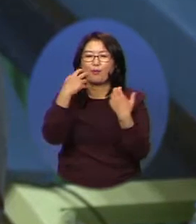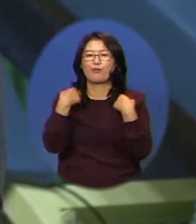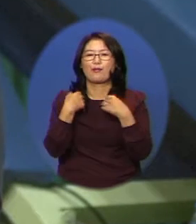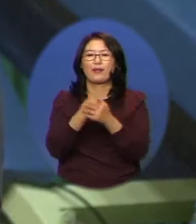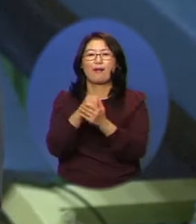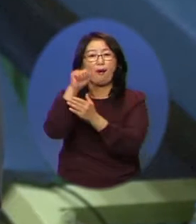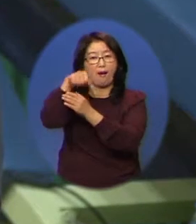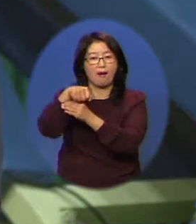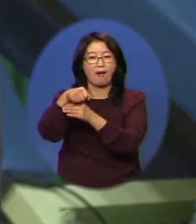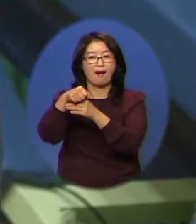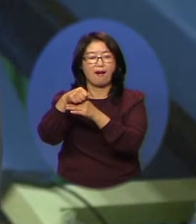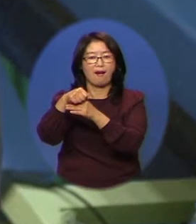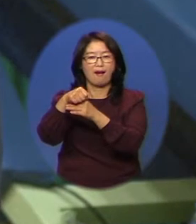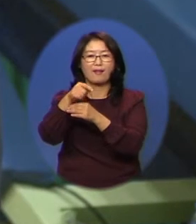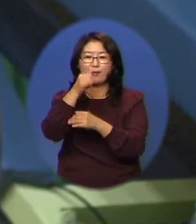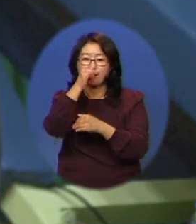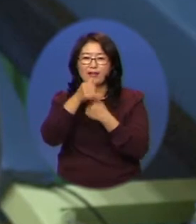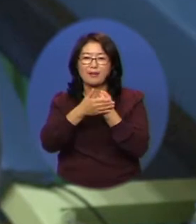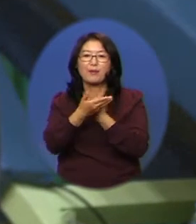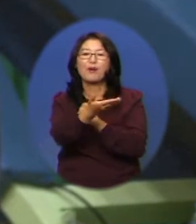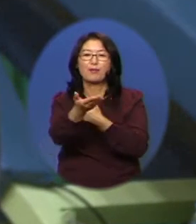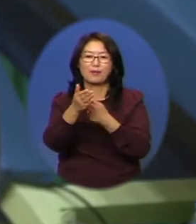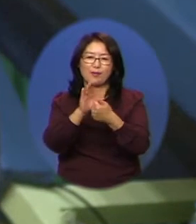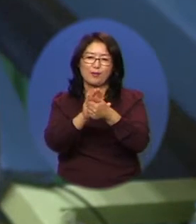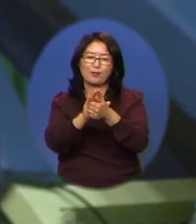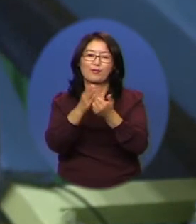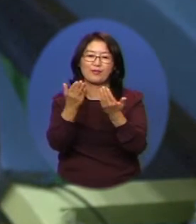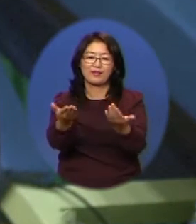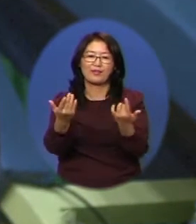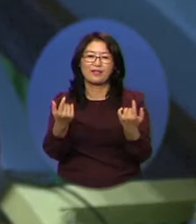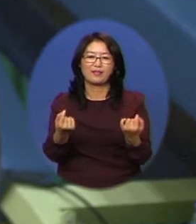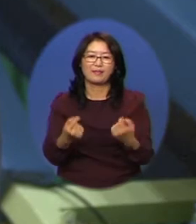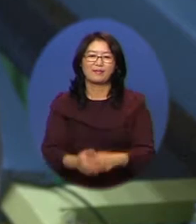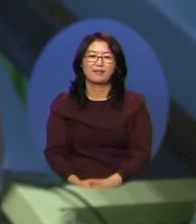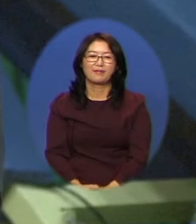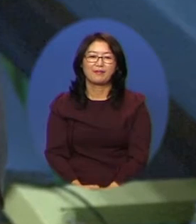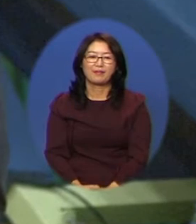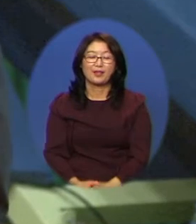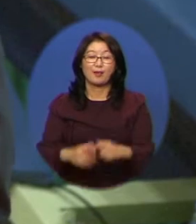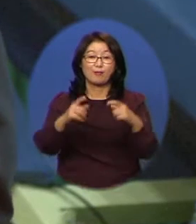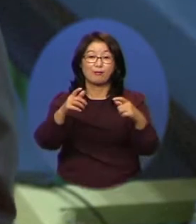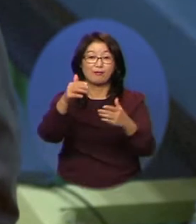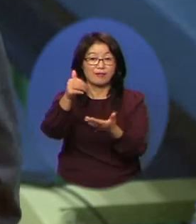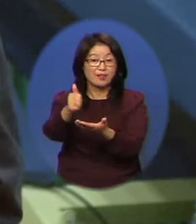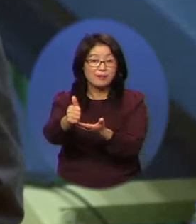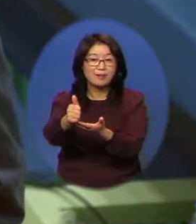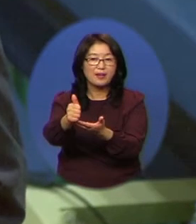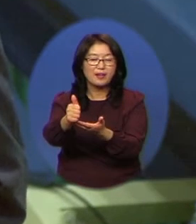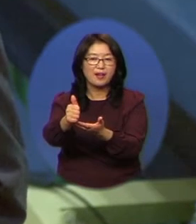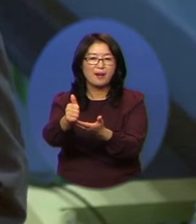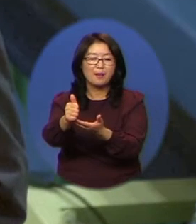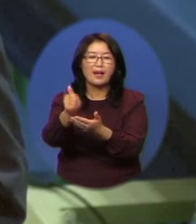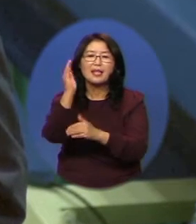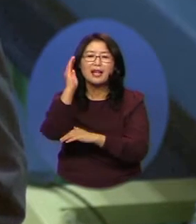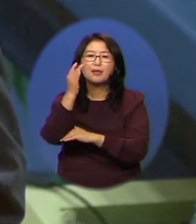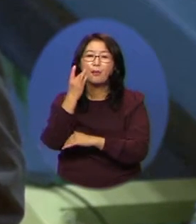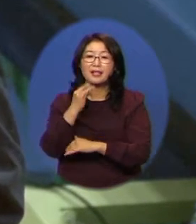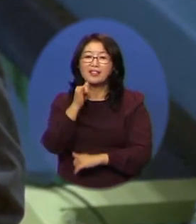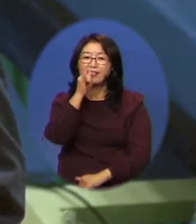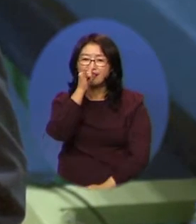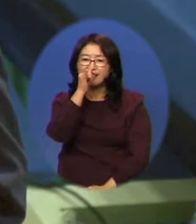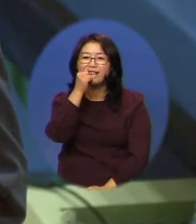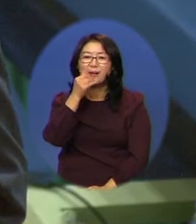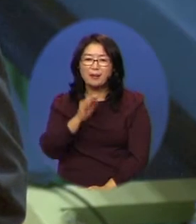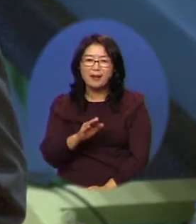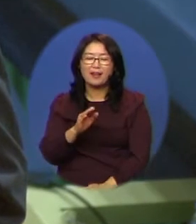여러분들에게 도움이 되리라고 봅니다. 여기에는 지금 군수님이 말씀을 안 하셨는데 여러 번